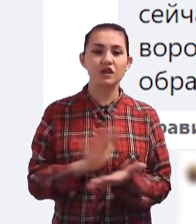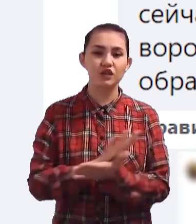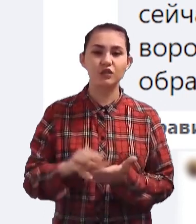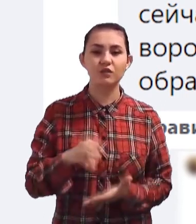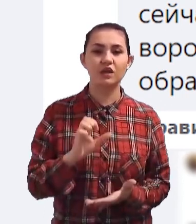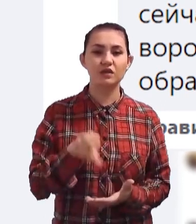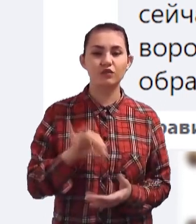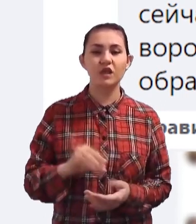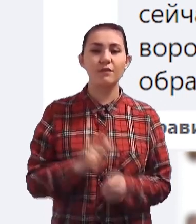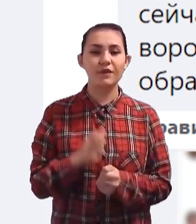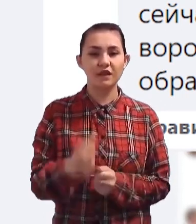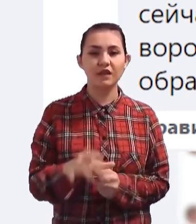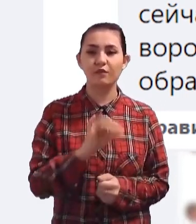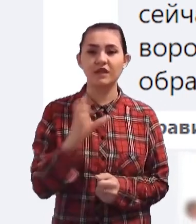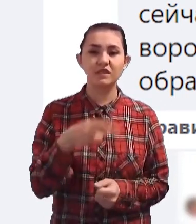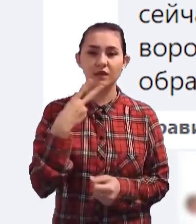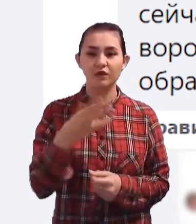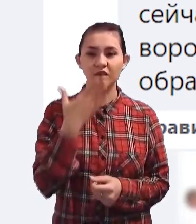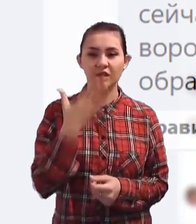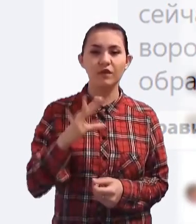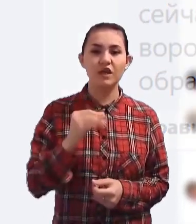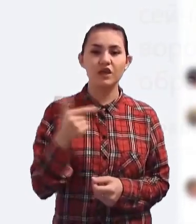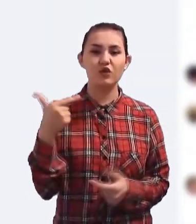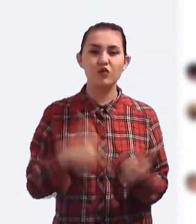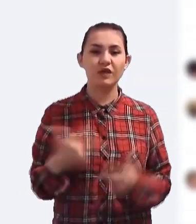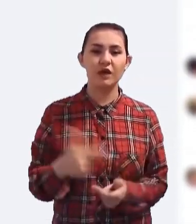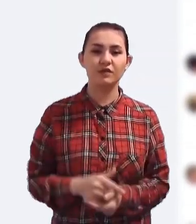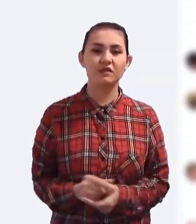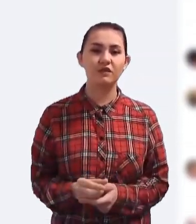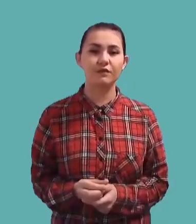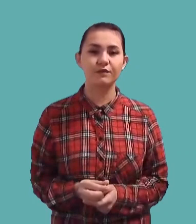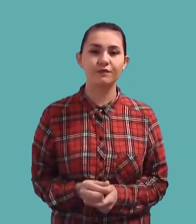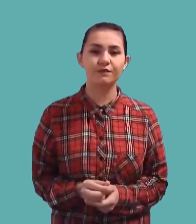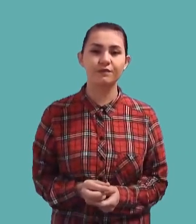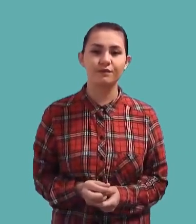з білетом, без табакового диму і грубіянства.